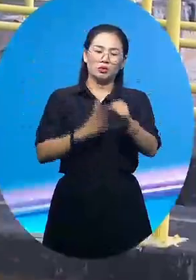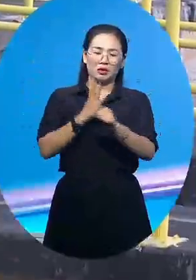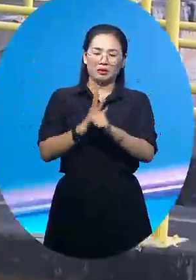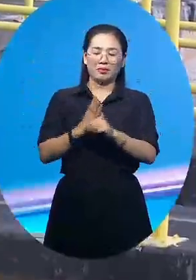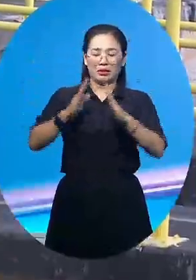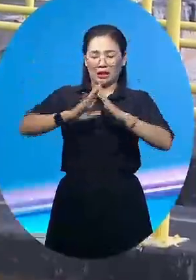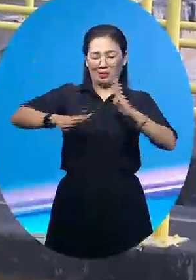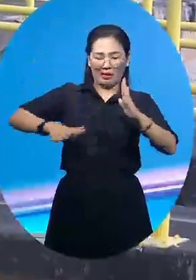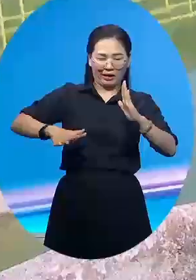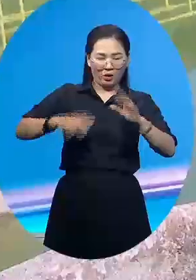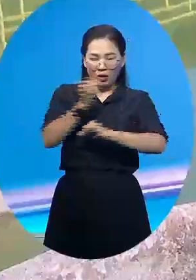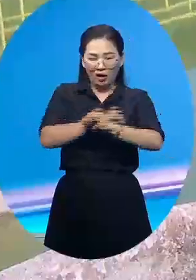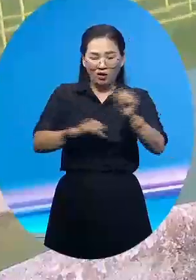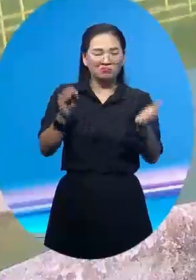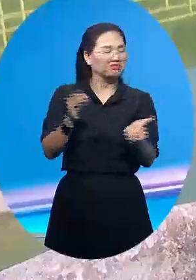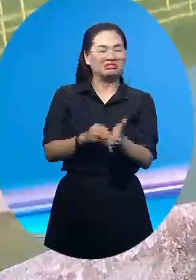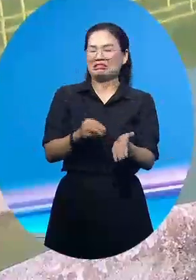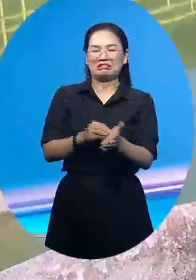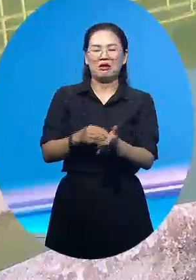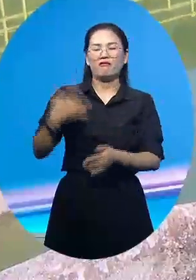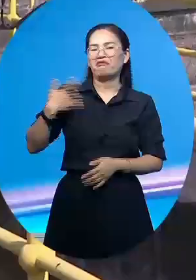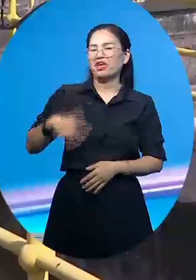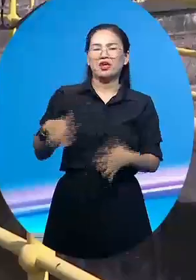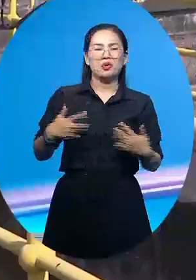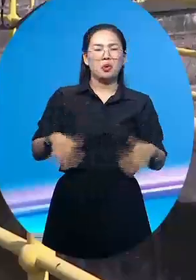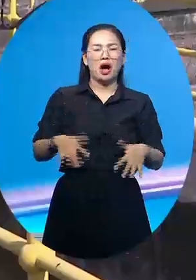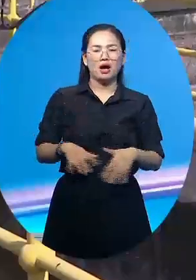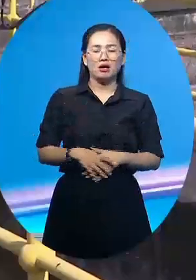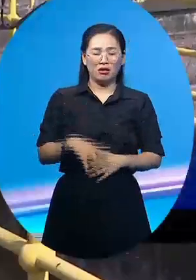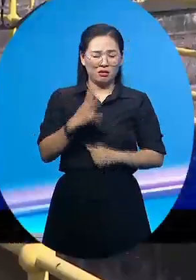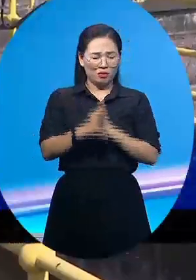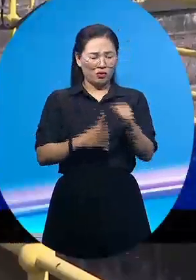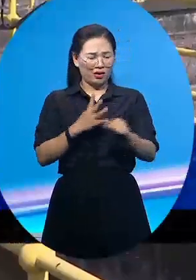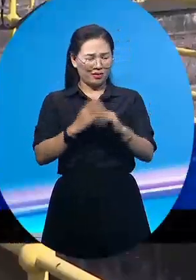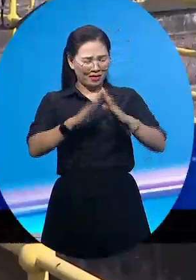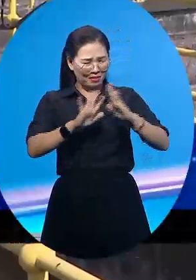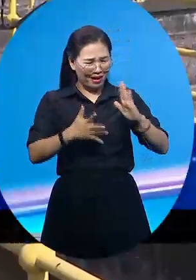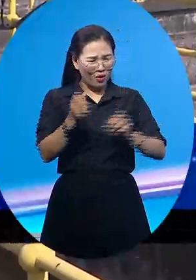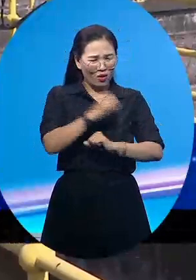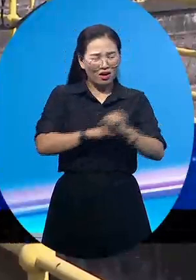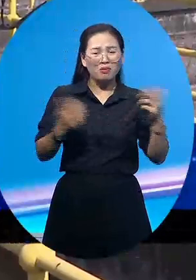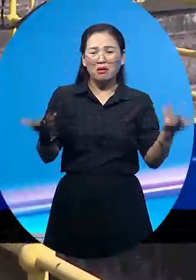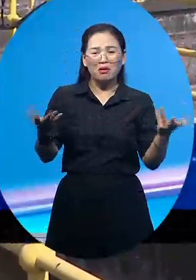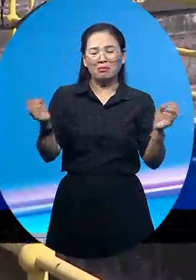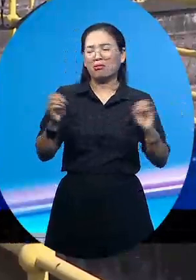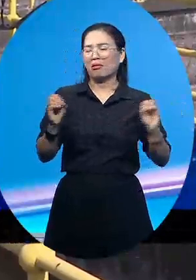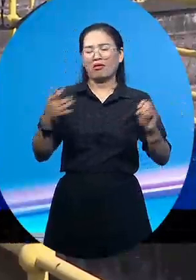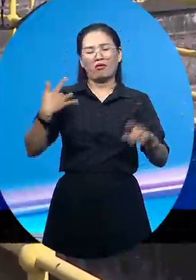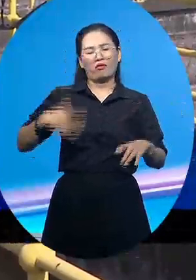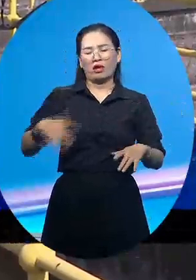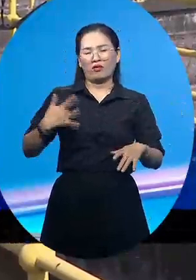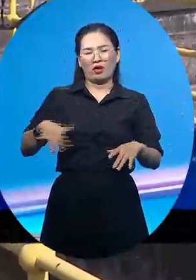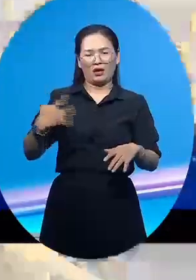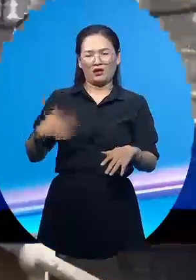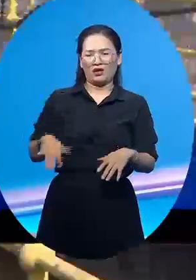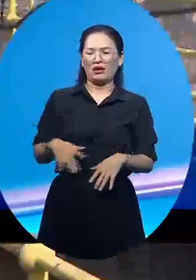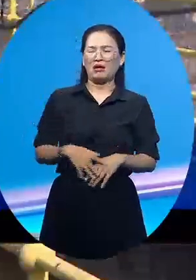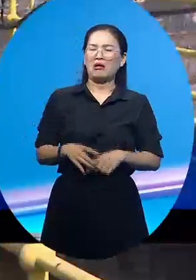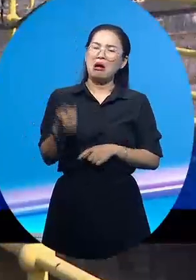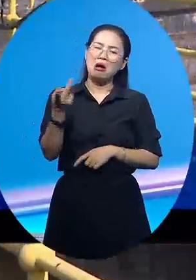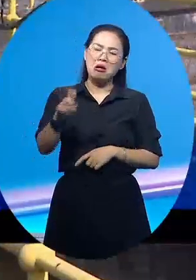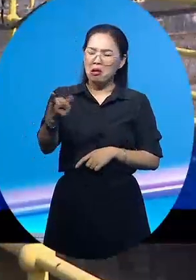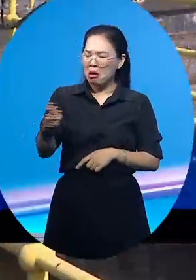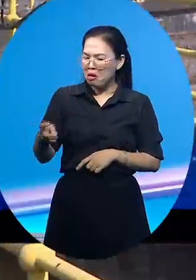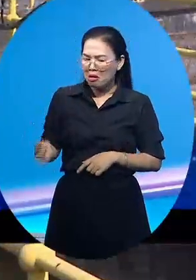nhà máy này vẫn chưa đi vào hoạt động gây lãng phí việc xuống cấp của nhà máy này rất là lớn